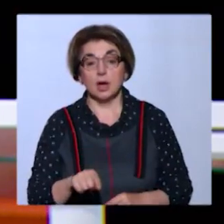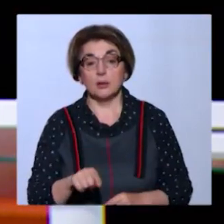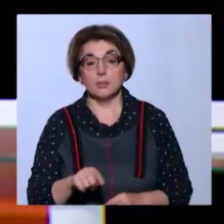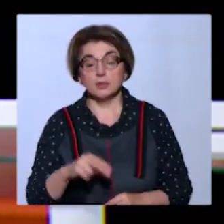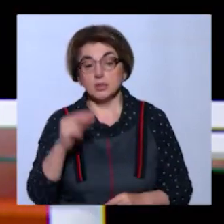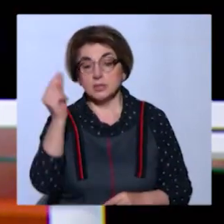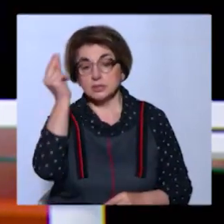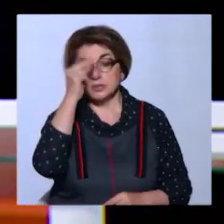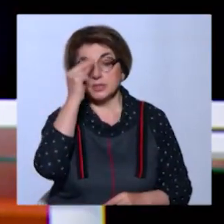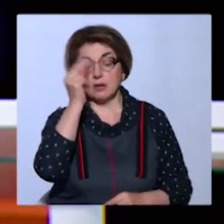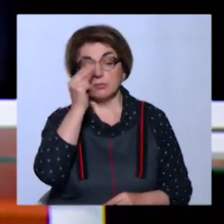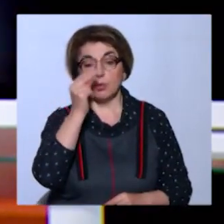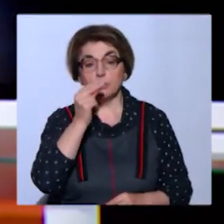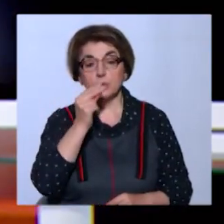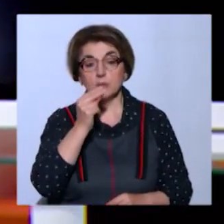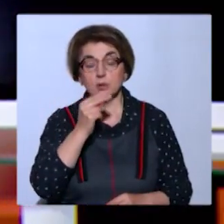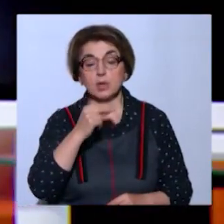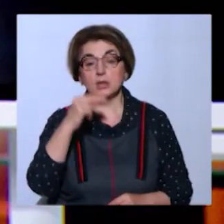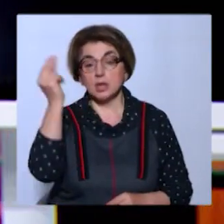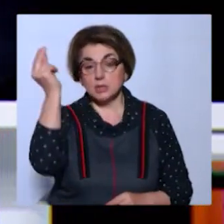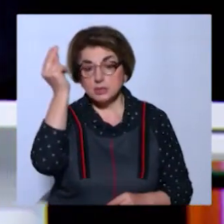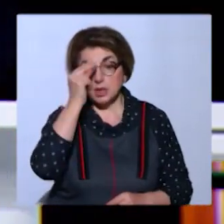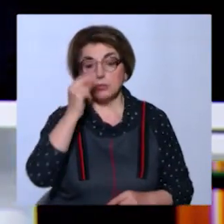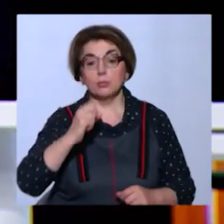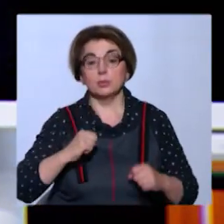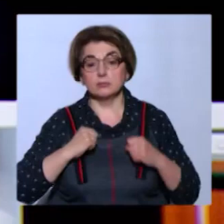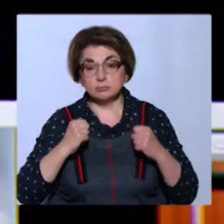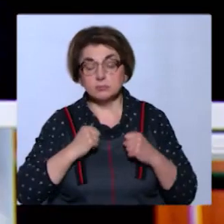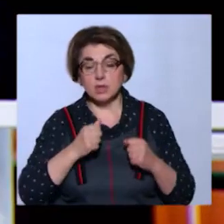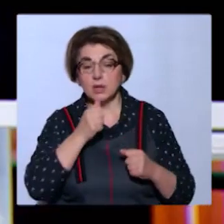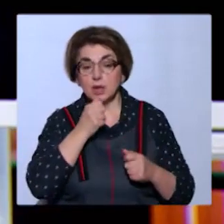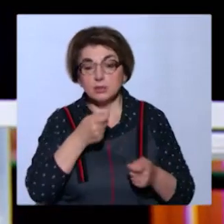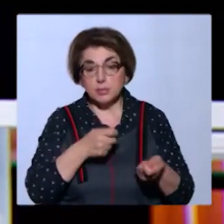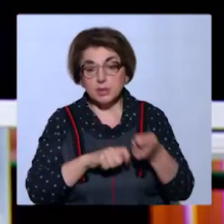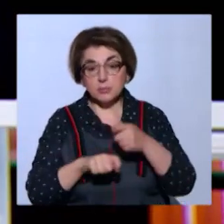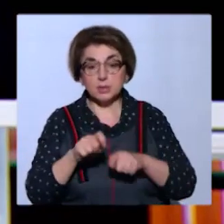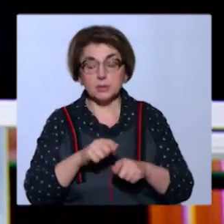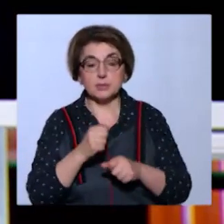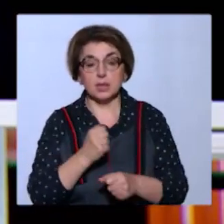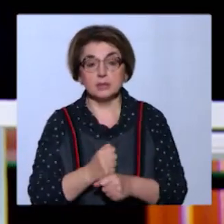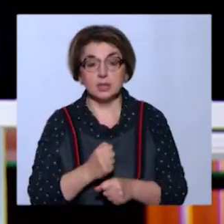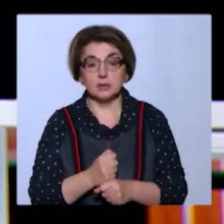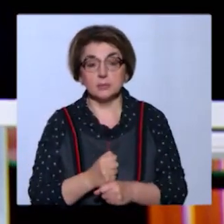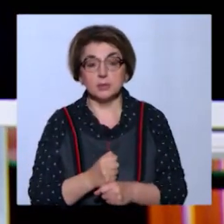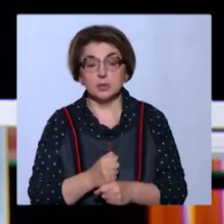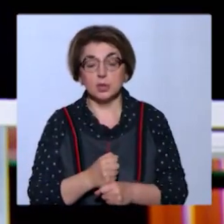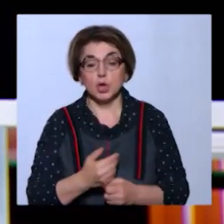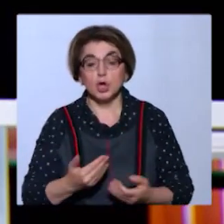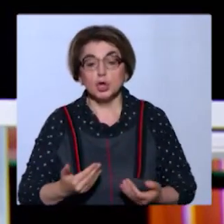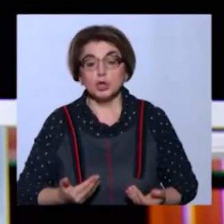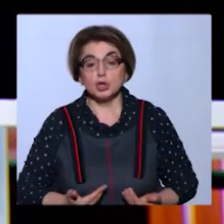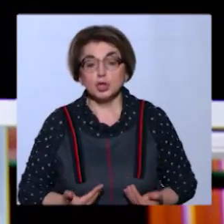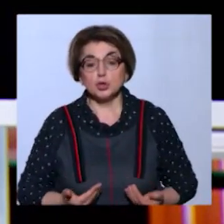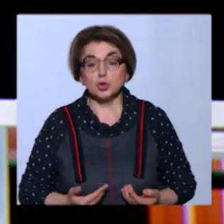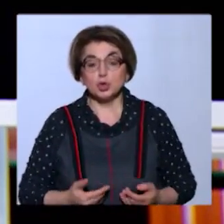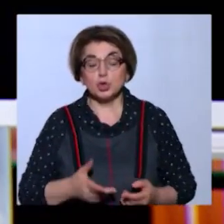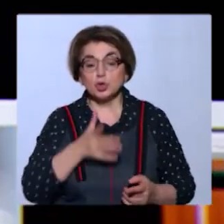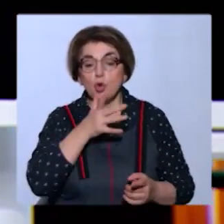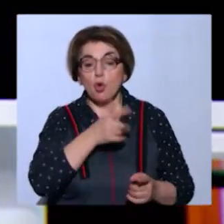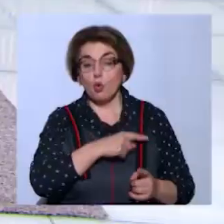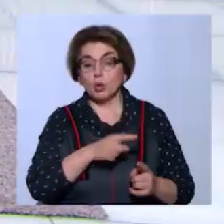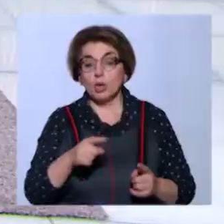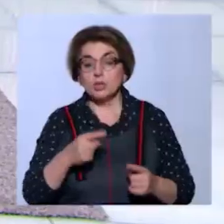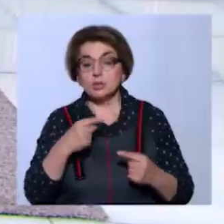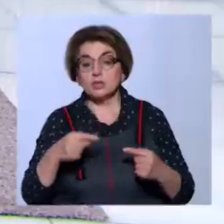ამას სწავლობენ და შეისწავლიან და ცდებს ატარებენ, ექსპერიმენტებს ატარებენ სიცოცხლის ორგანიზაციის სხვადასხვა